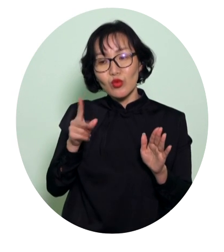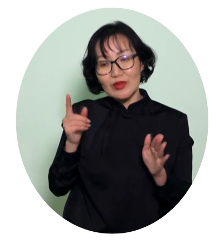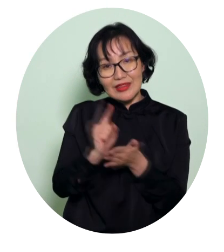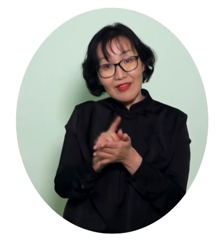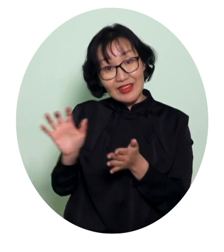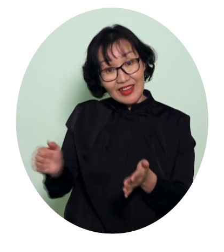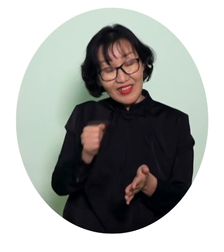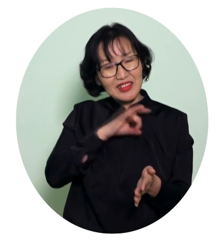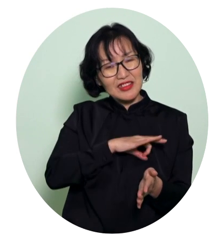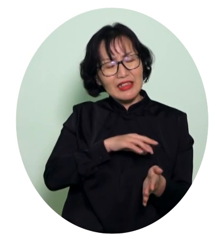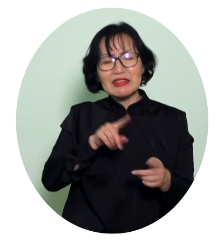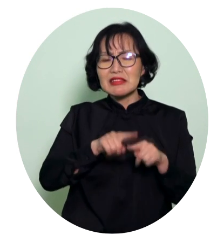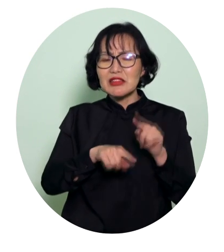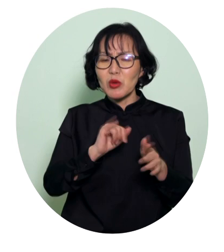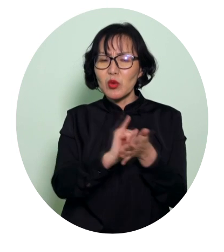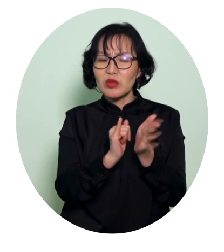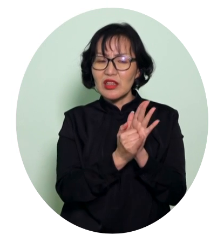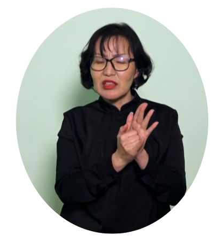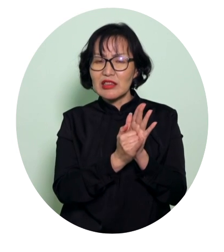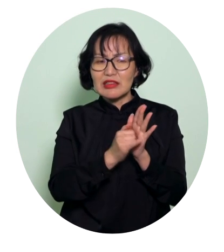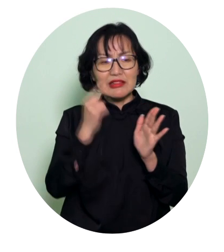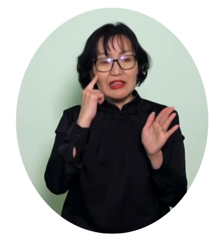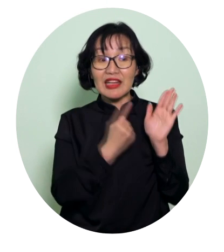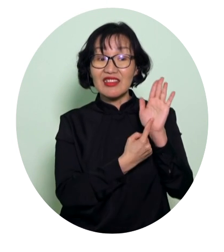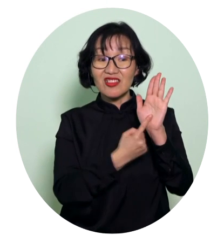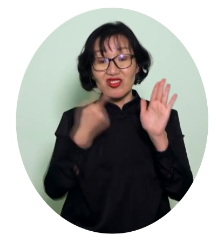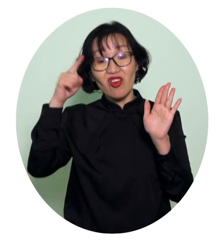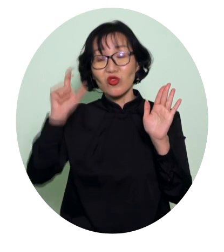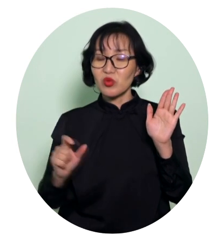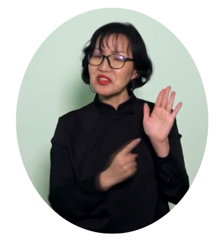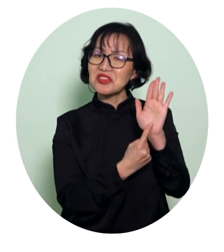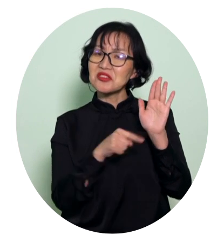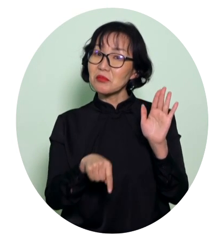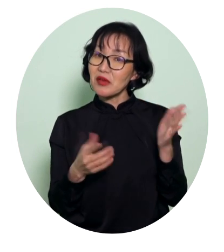түлхүүр үгсээ ашиглаж байгаа ямар утга санааг зохиолч маань илэрхийлсэн байна вэ?